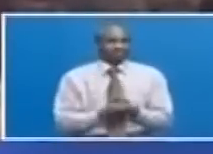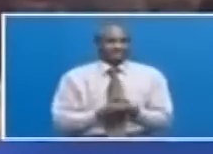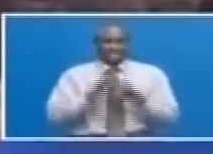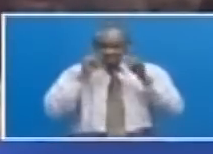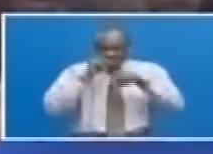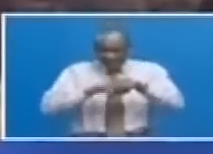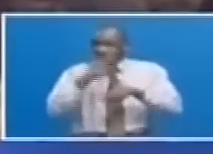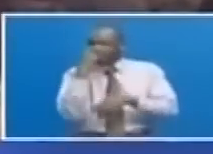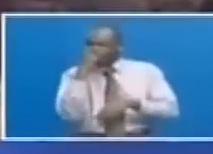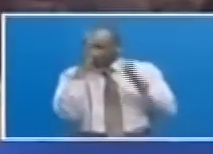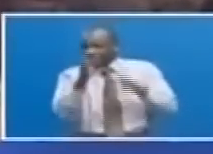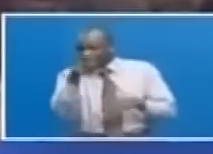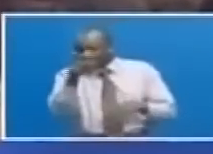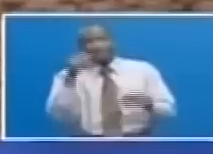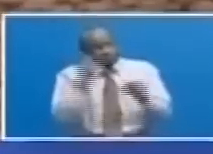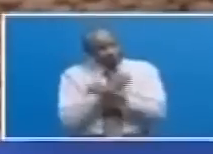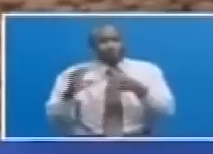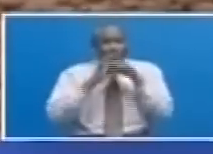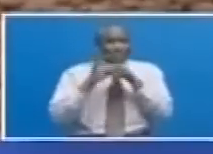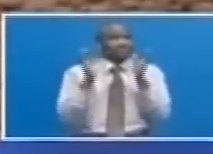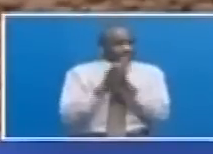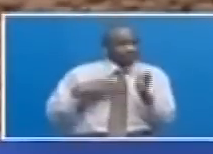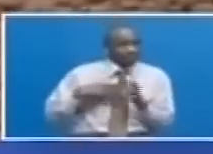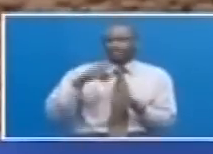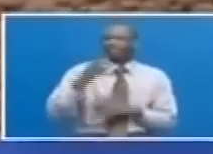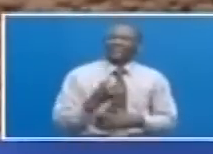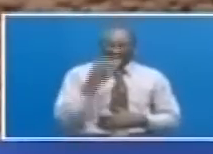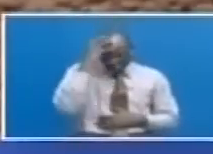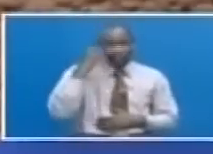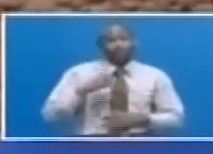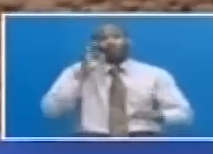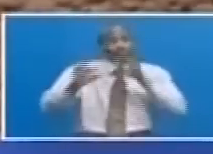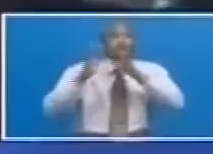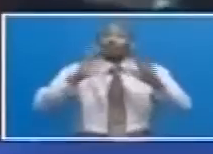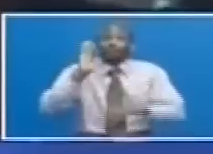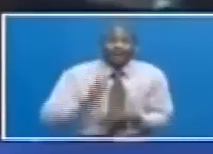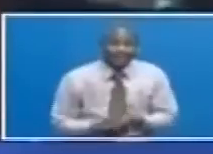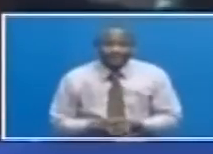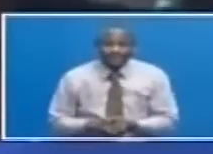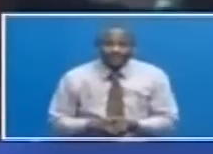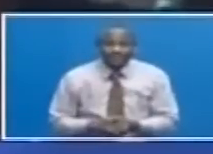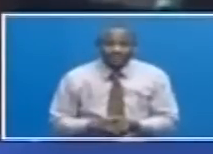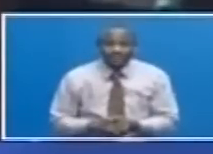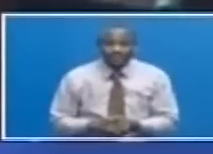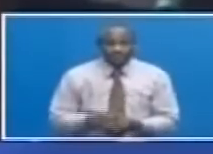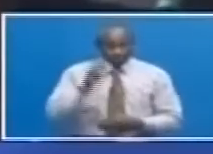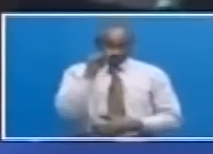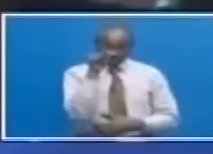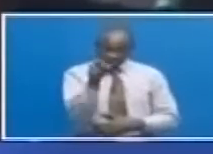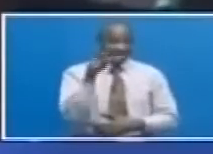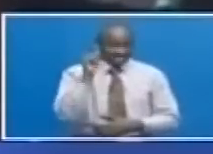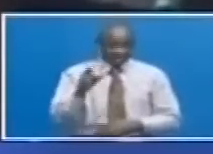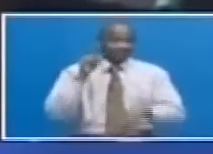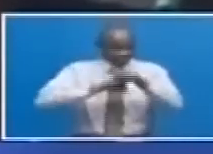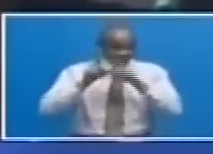Anayeshukiwa akikosa kushirikiana na wakazi, mori huwapanda na hata nyumba yake huchomwa. Kisha akitiwa